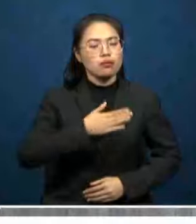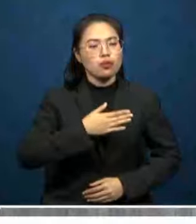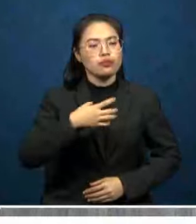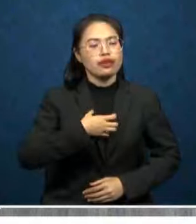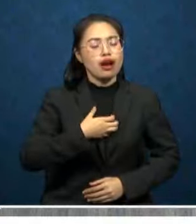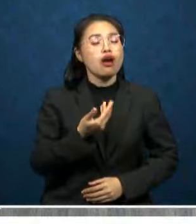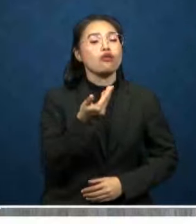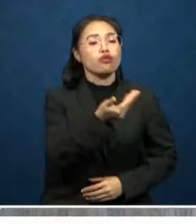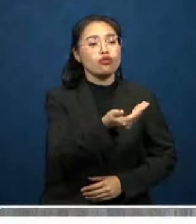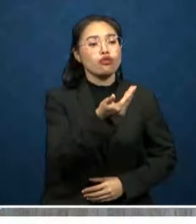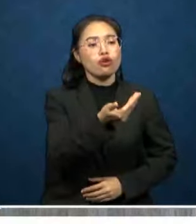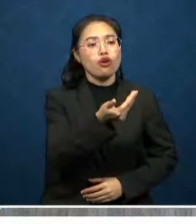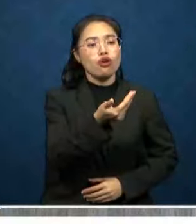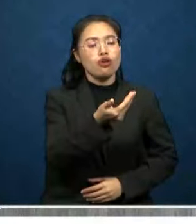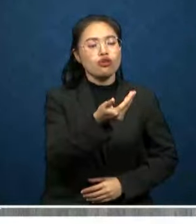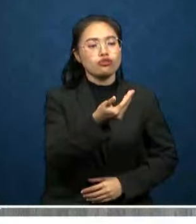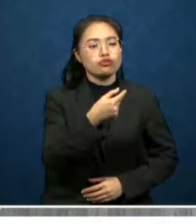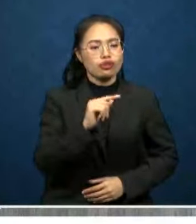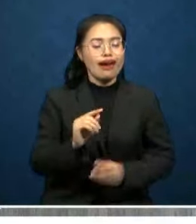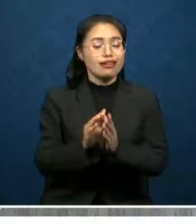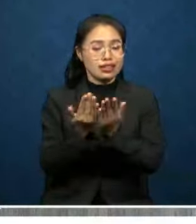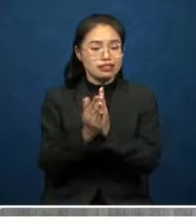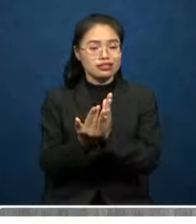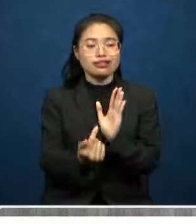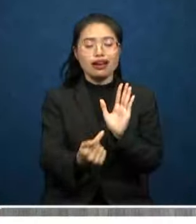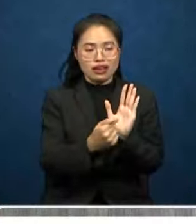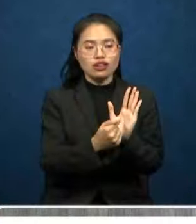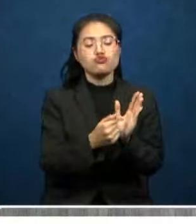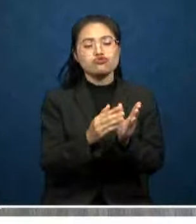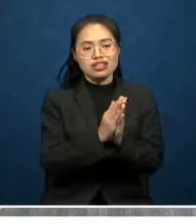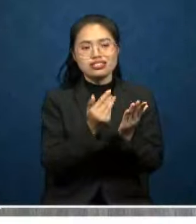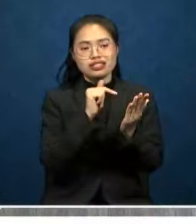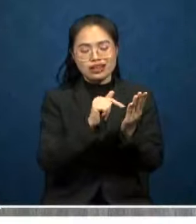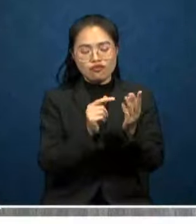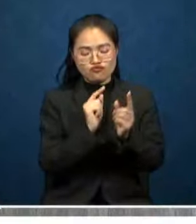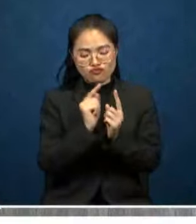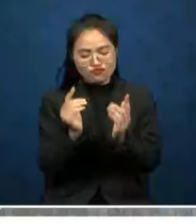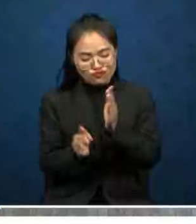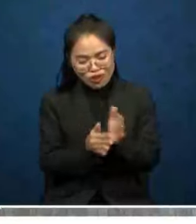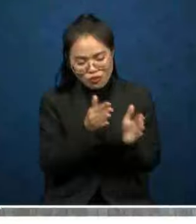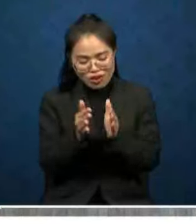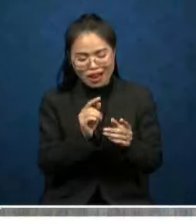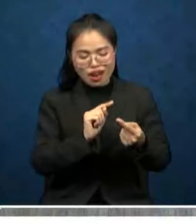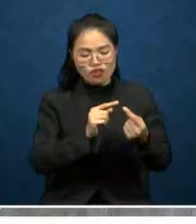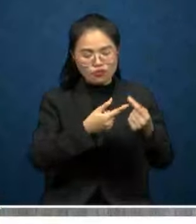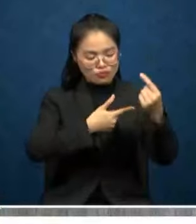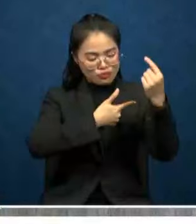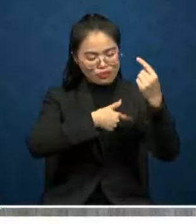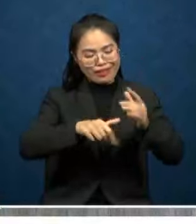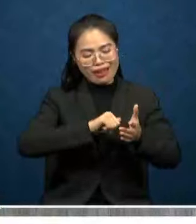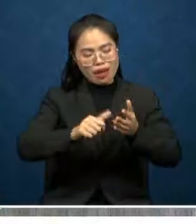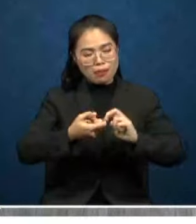ขอให้ท่านพลเอกอักษราเอาหนังสือเล่มเนะครับกระบวนการพูดคุยเพื่อสันติสุขของจังหวัดชายแดนภาคใต้